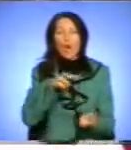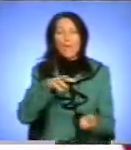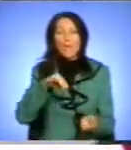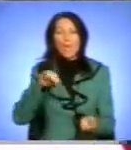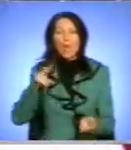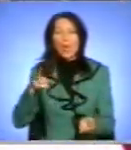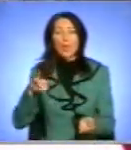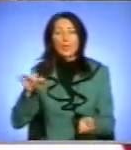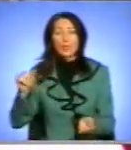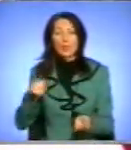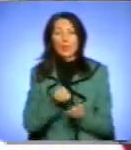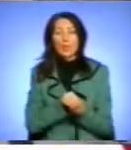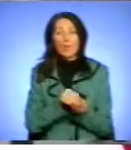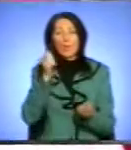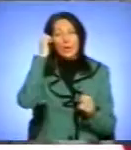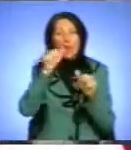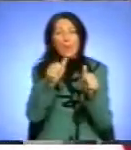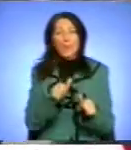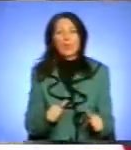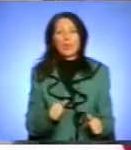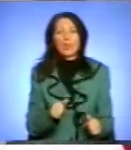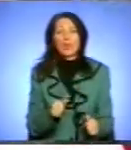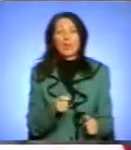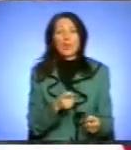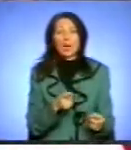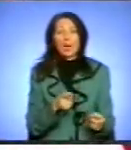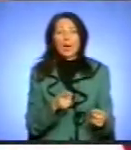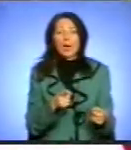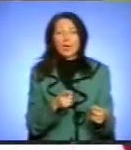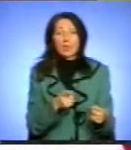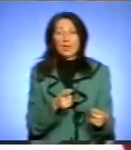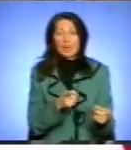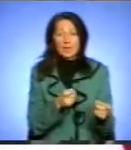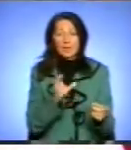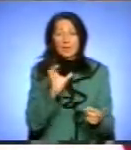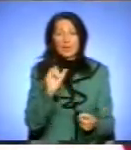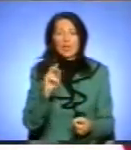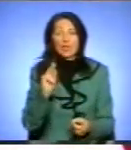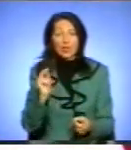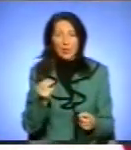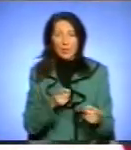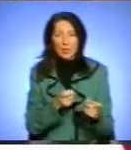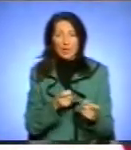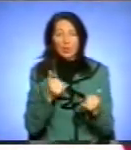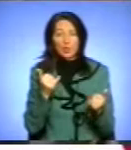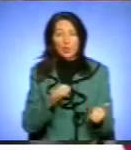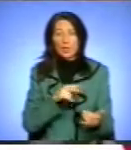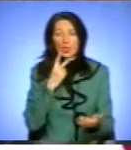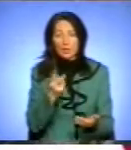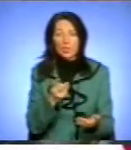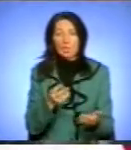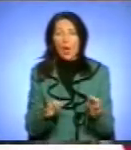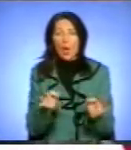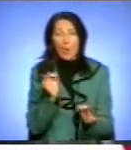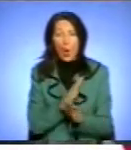меморіалу українським січовим стрільцям відбулася панахида. Бачите, сьогодні, навіть незважаючи на недостатньо добру погоду, достатньо багато людей зібралося,